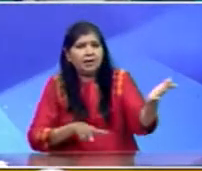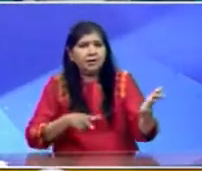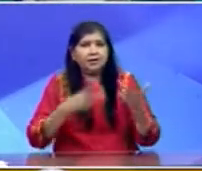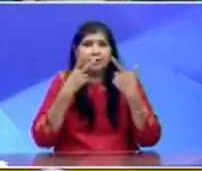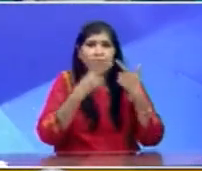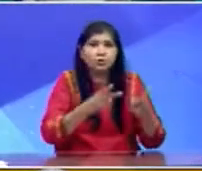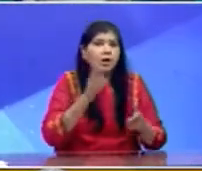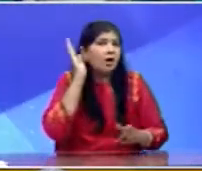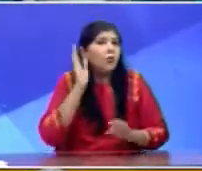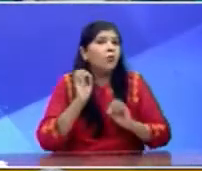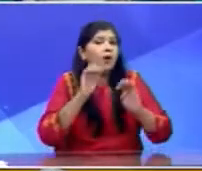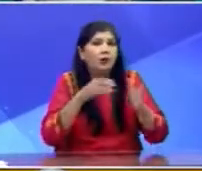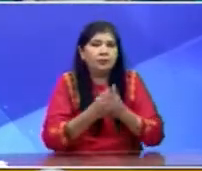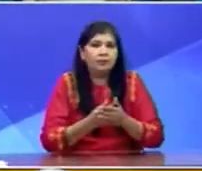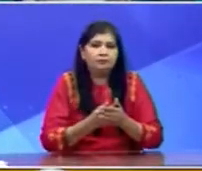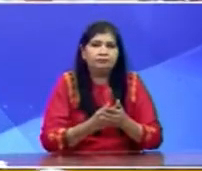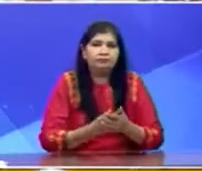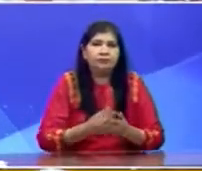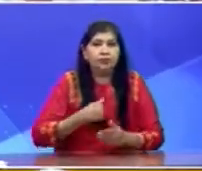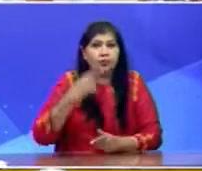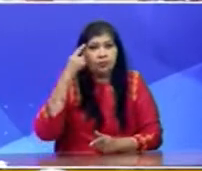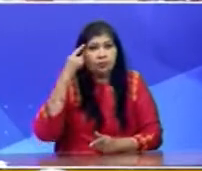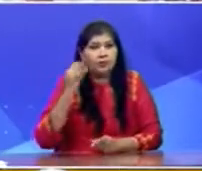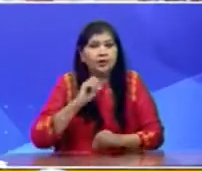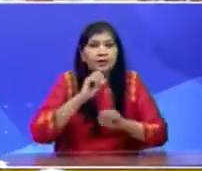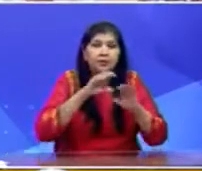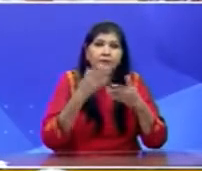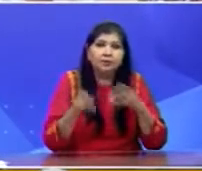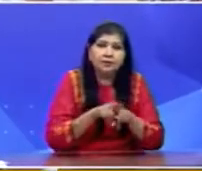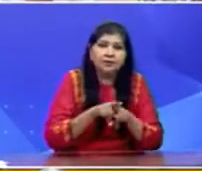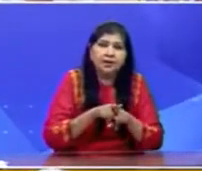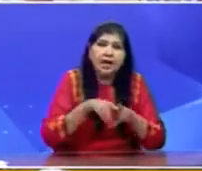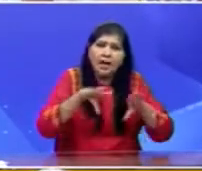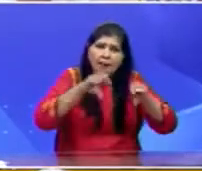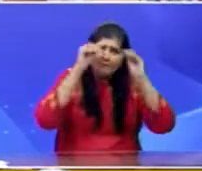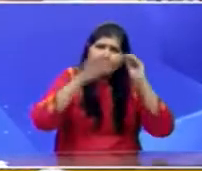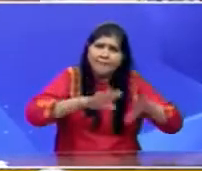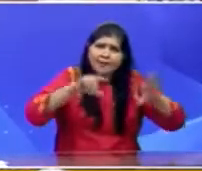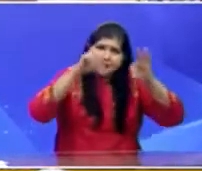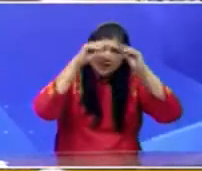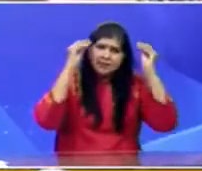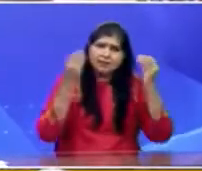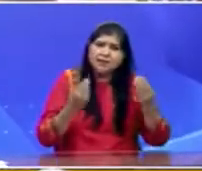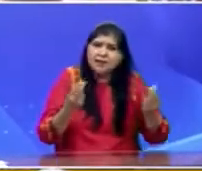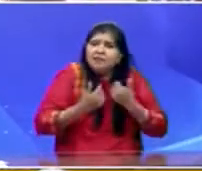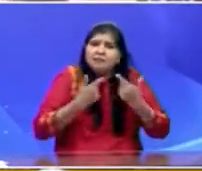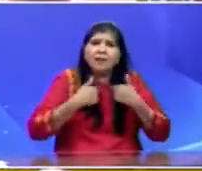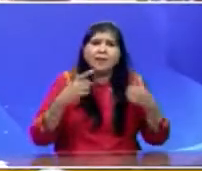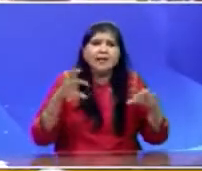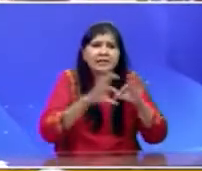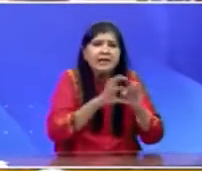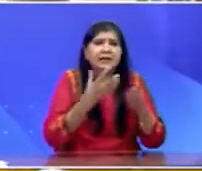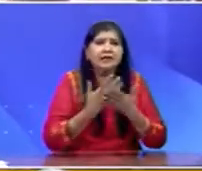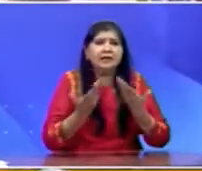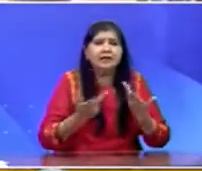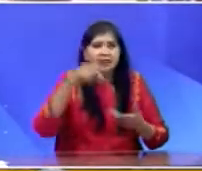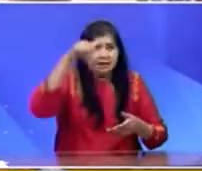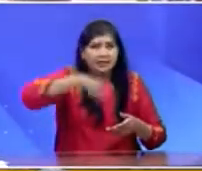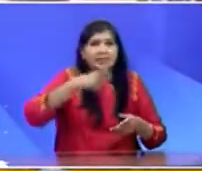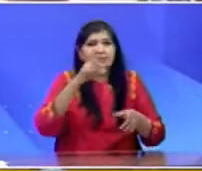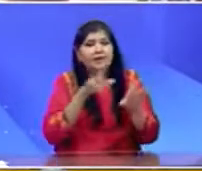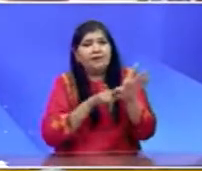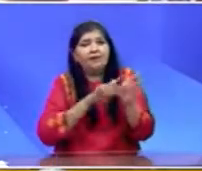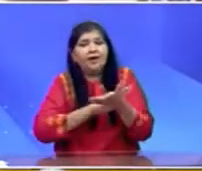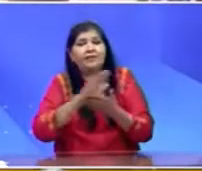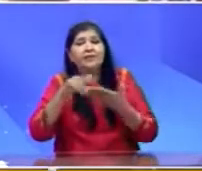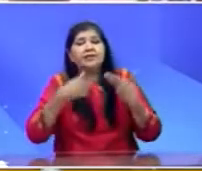को सुनाएं, समझाएं। मेरे प्यारे देशवासियों, आजादी के अमृत महोत्सव के